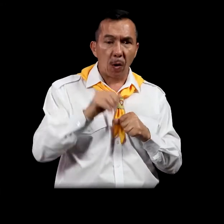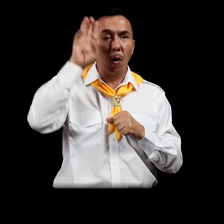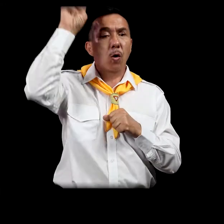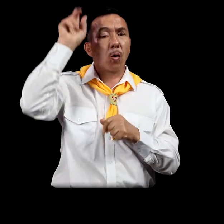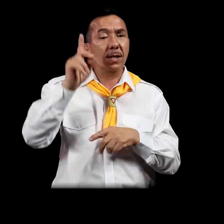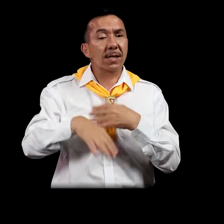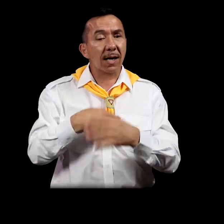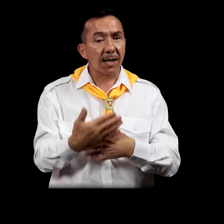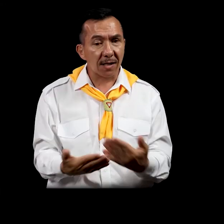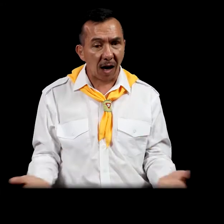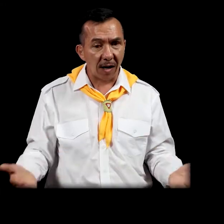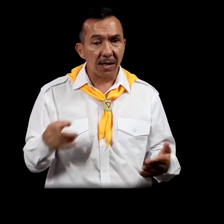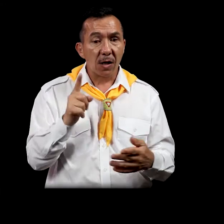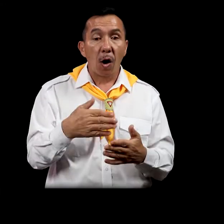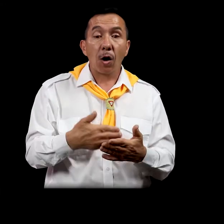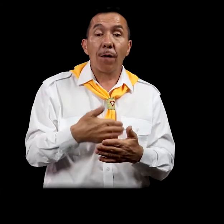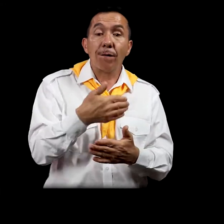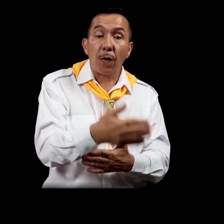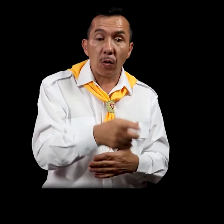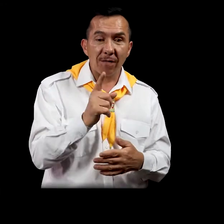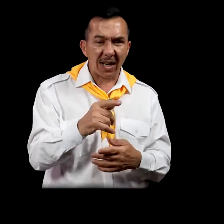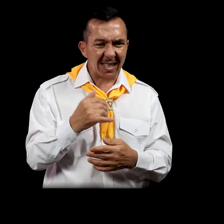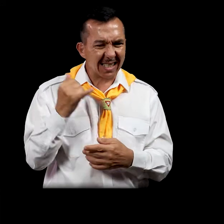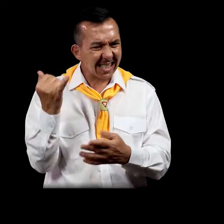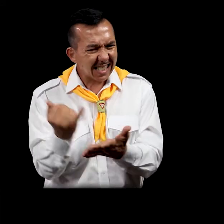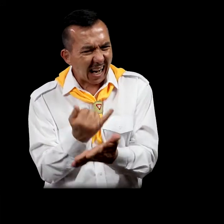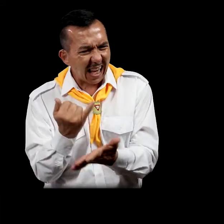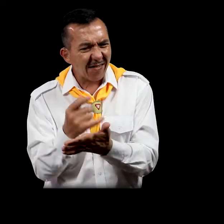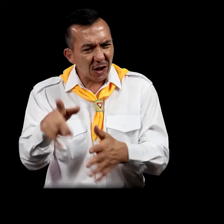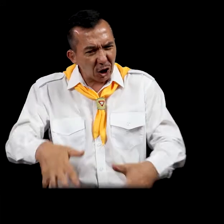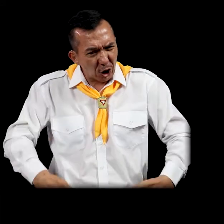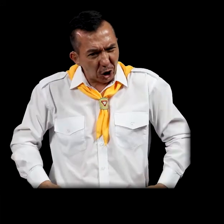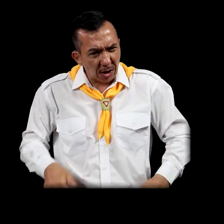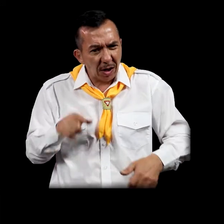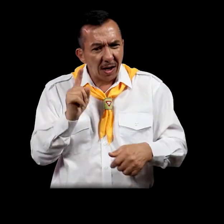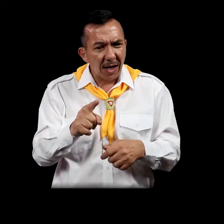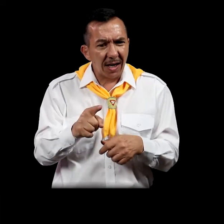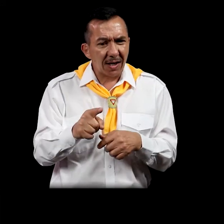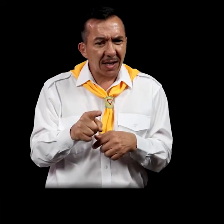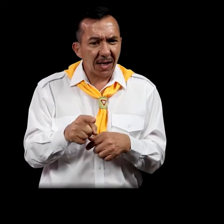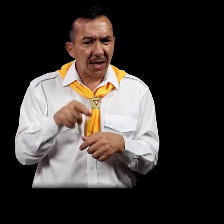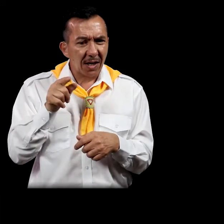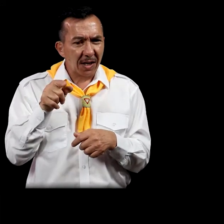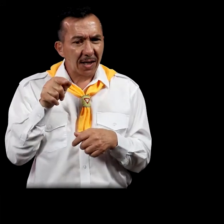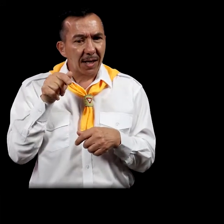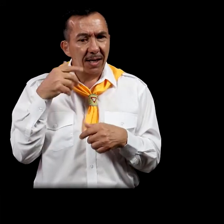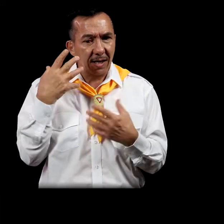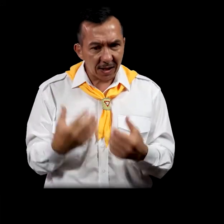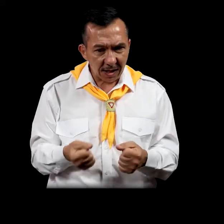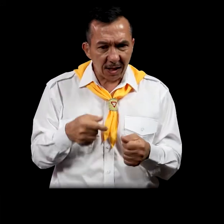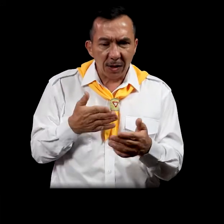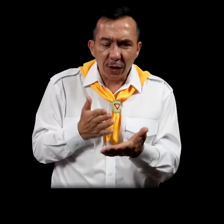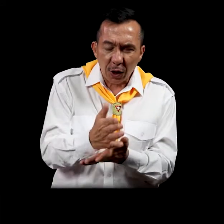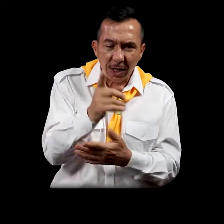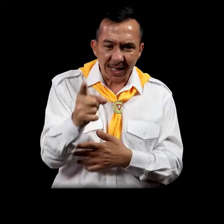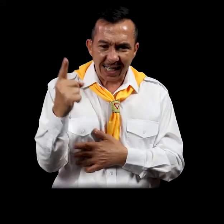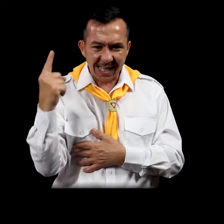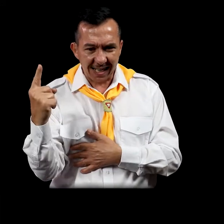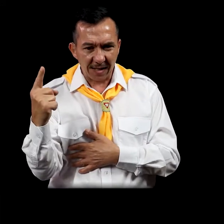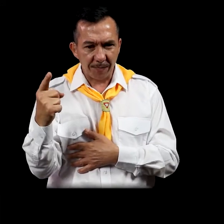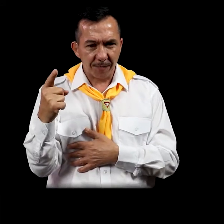genadig, want as gevolg van die misdade van die een, die dood gehuis het deur die